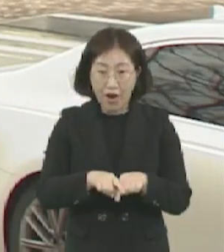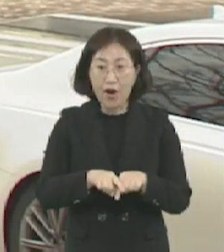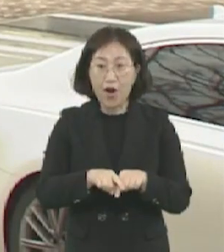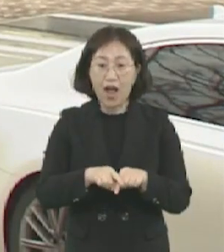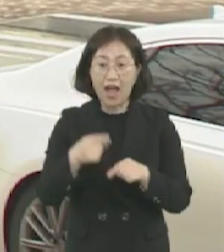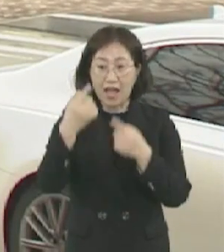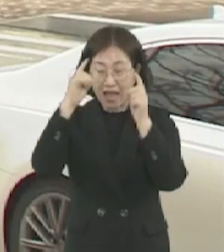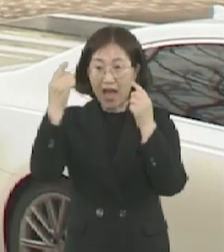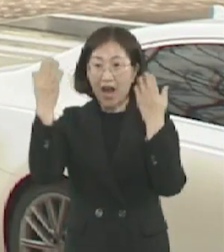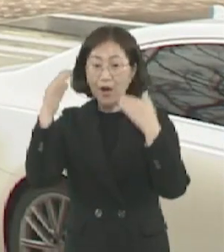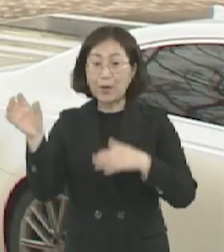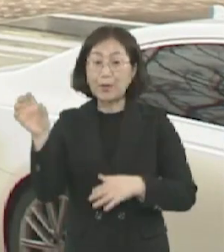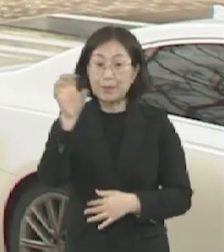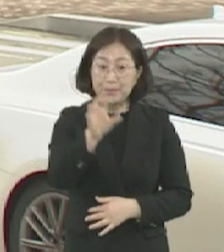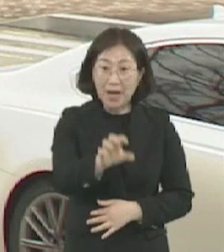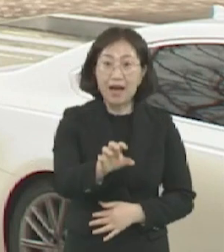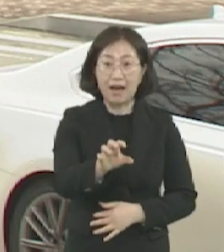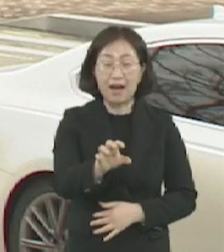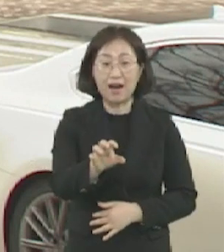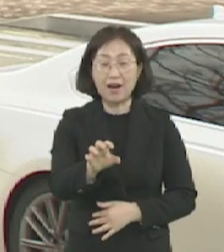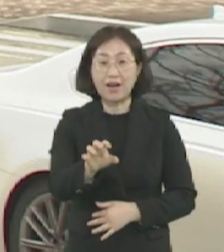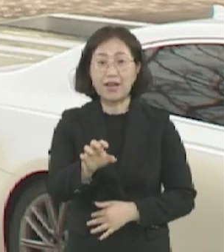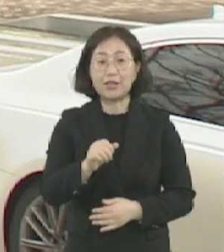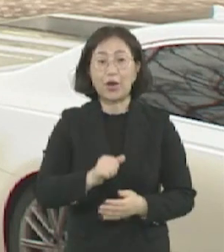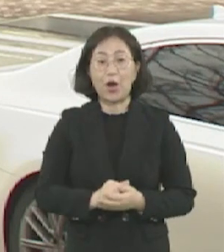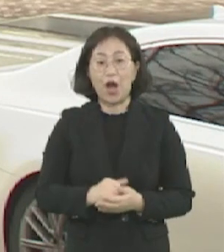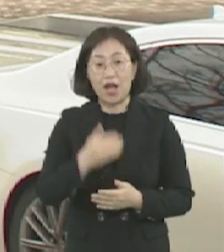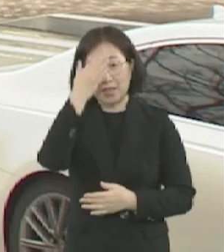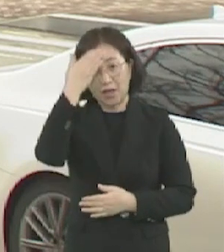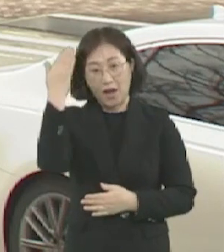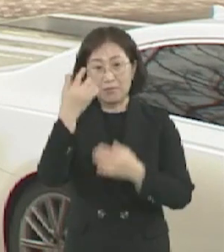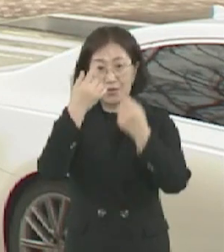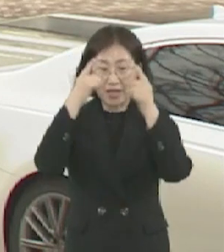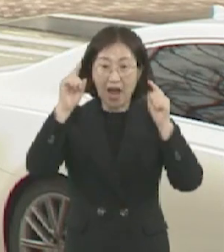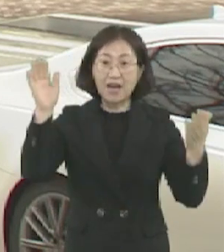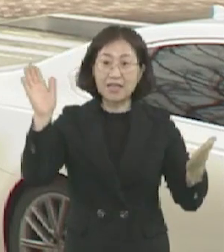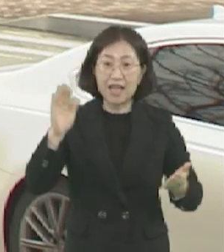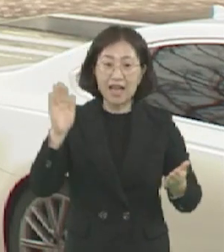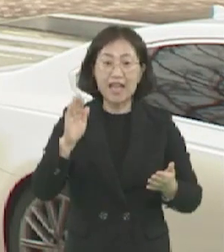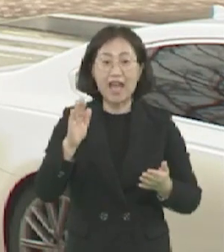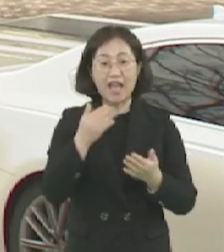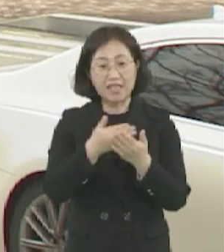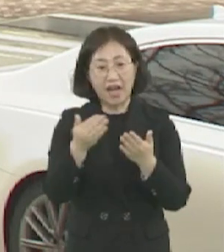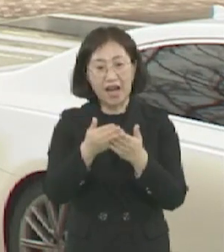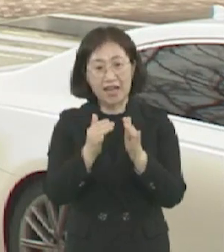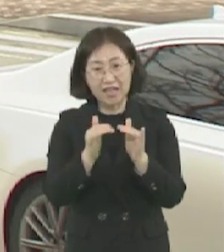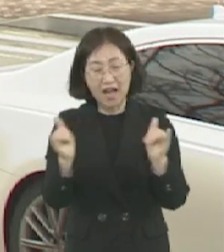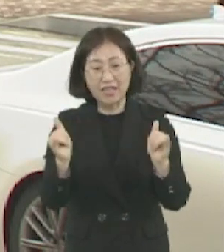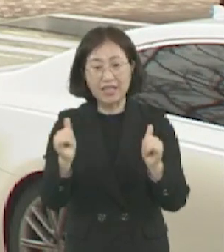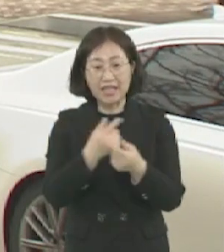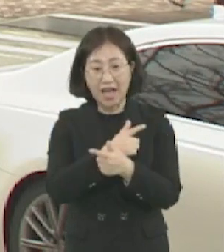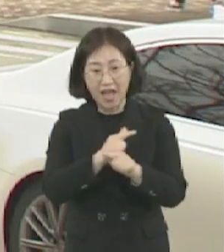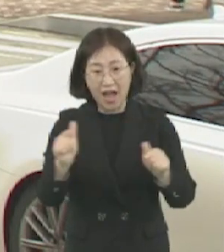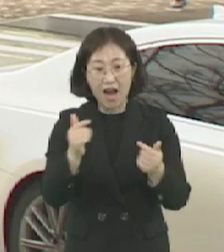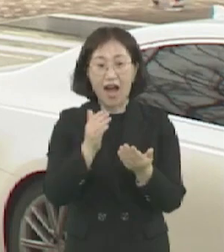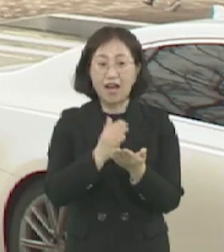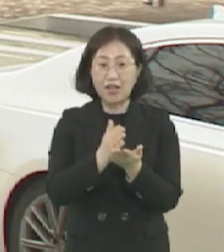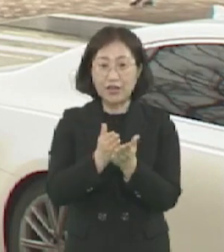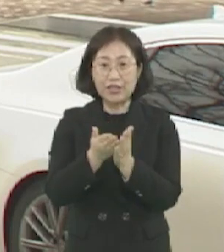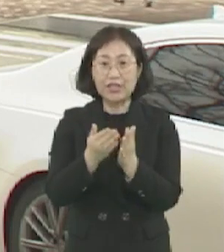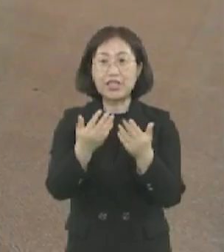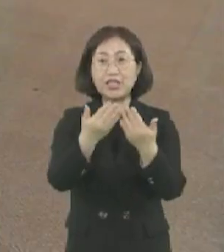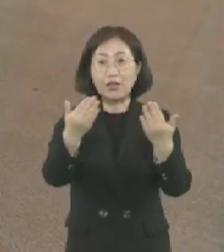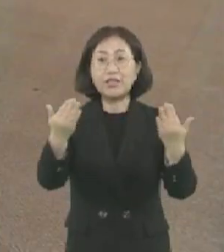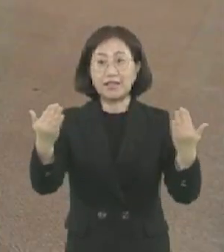캠퍼스를 전시관으로 활용할 수 있게 되면서 젊은 대학생 작가들의 다양한 분야의 작품들을 전시할 수 있게